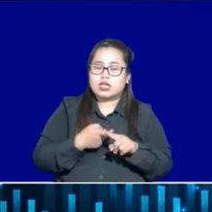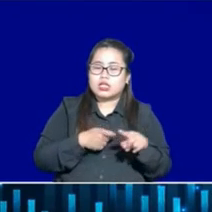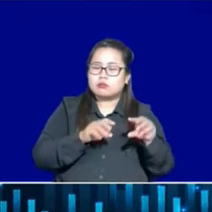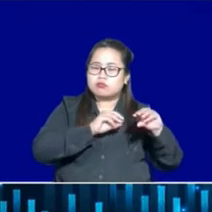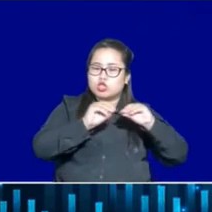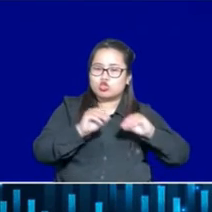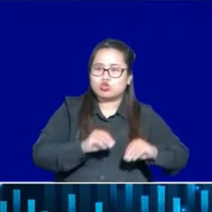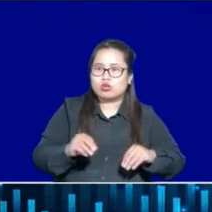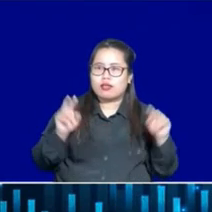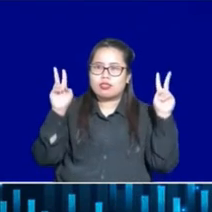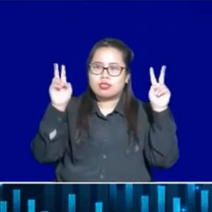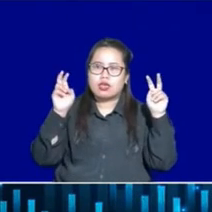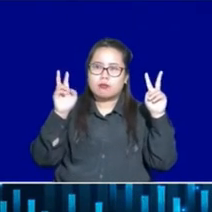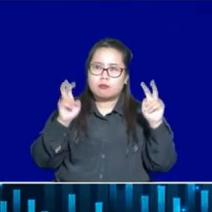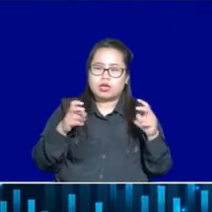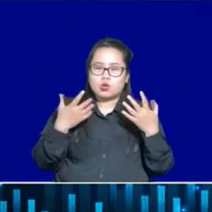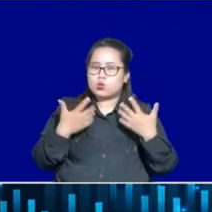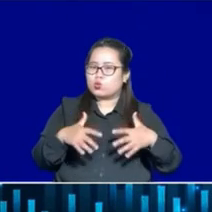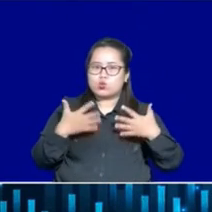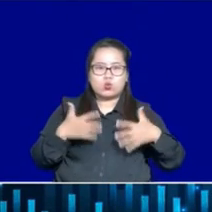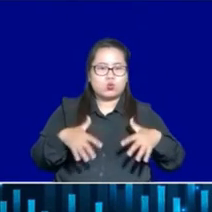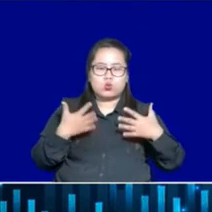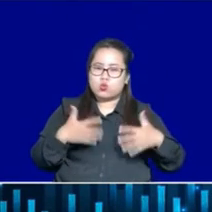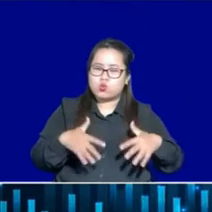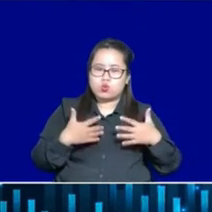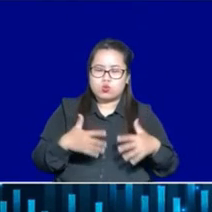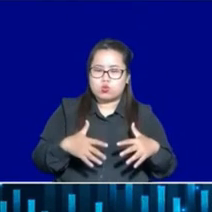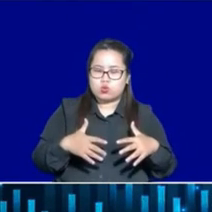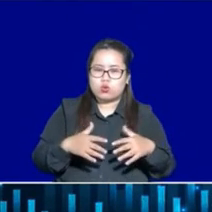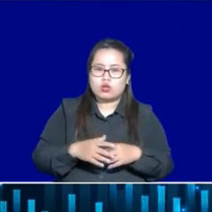yang aduhai sekali, The